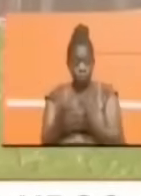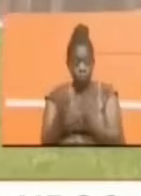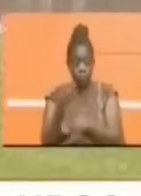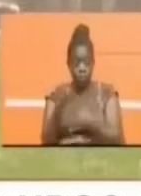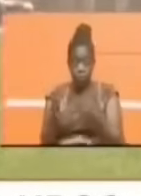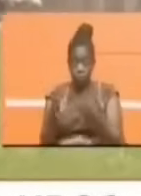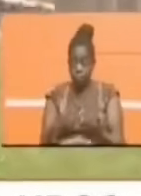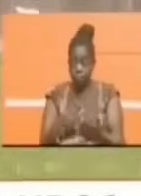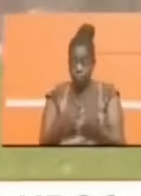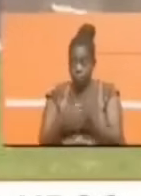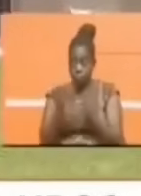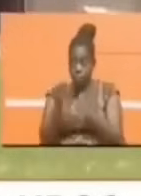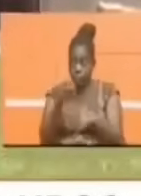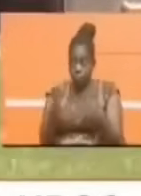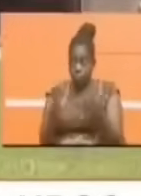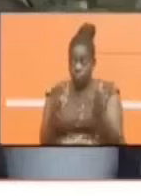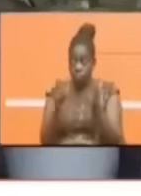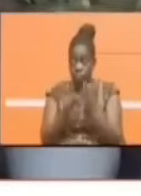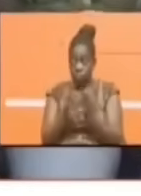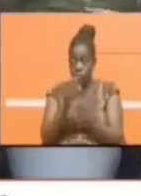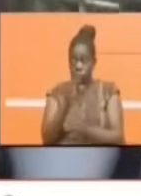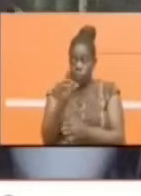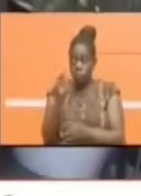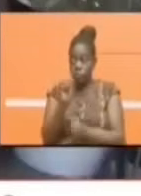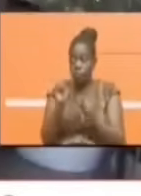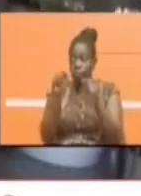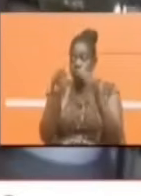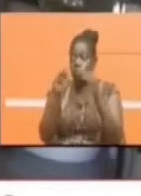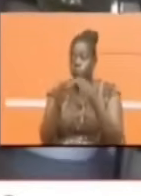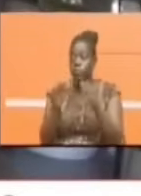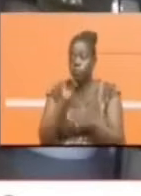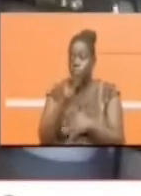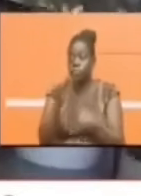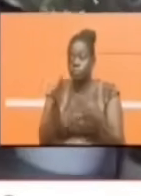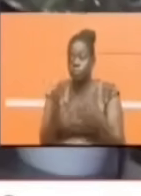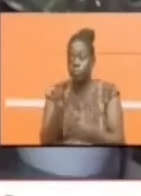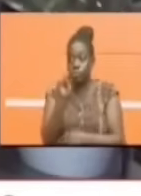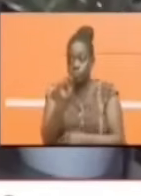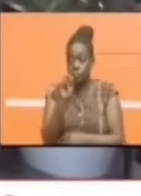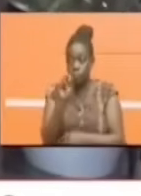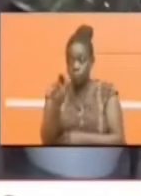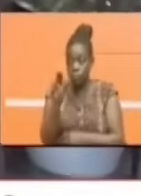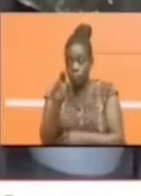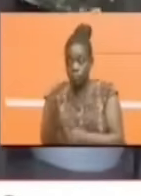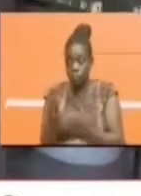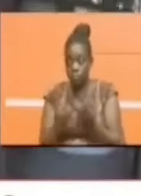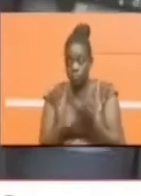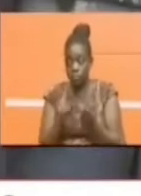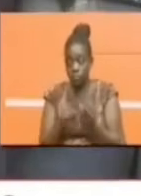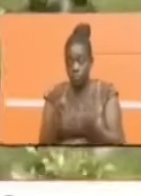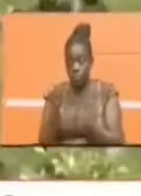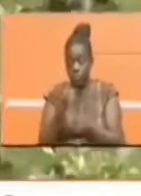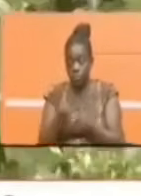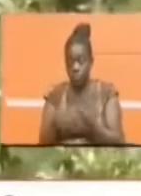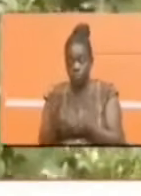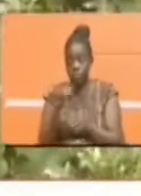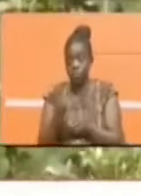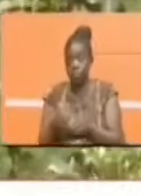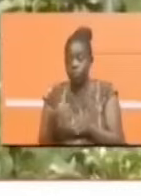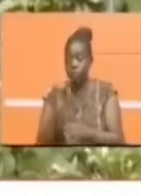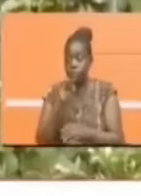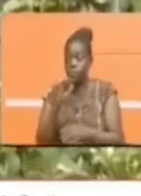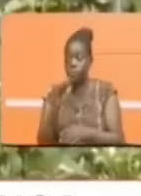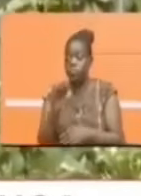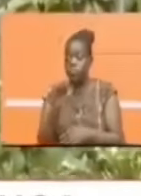mu sinkulu wacho Dr. Chris Mukiza bagenze maga speaker nitamonga kasangibwe ndakasero okubala abantu abagawangalira mo speaker